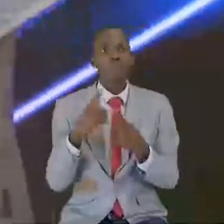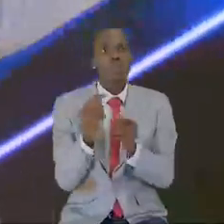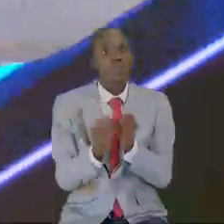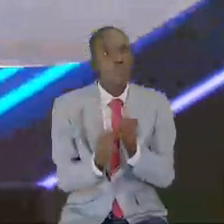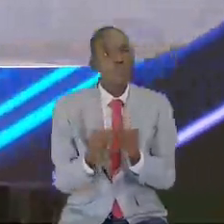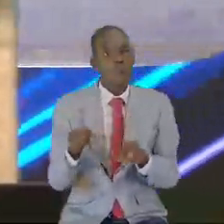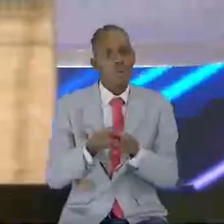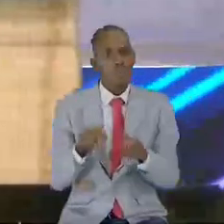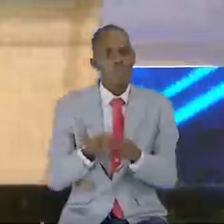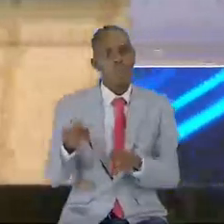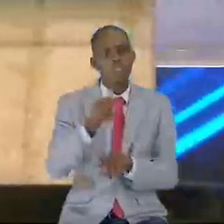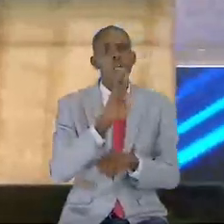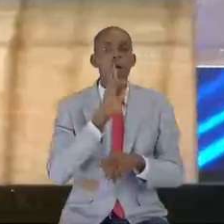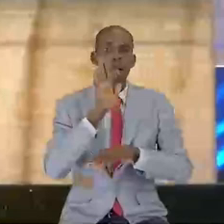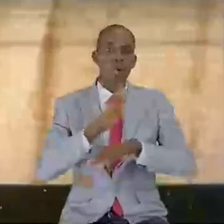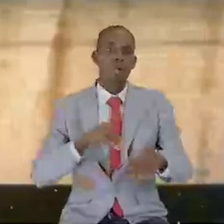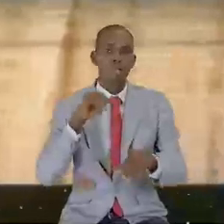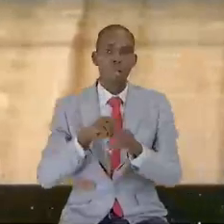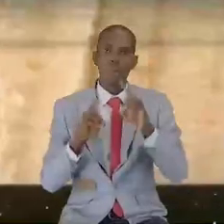vos cœurs. »